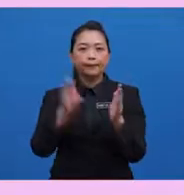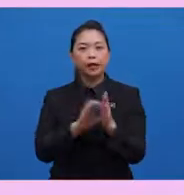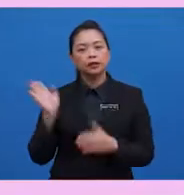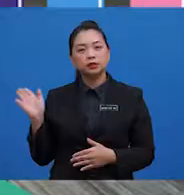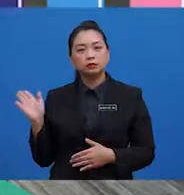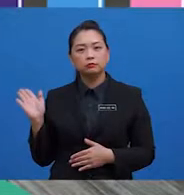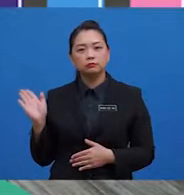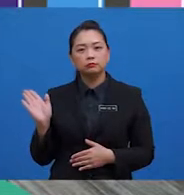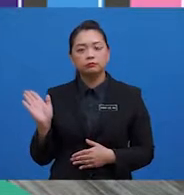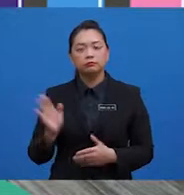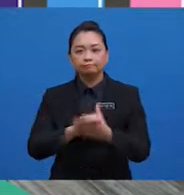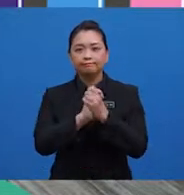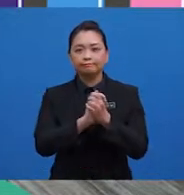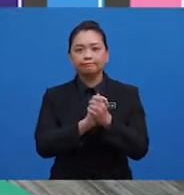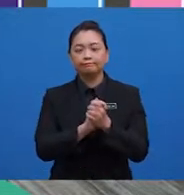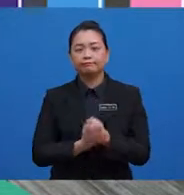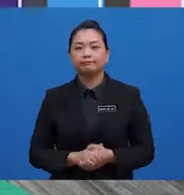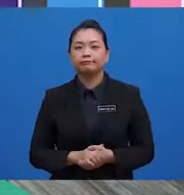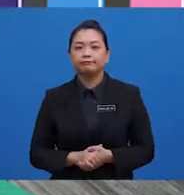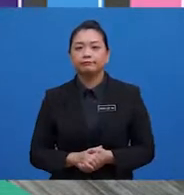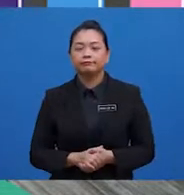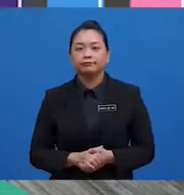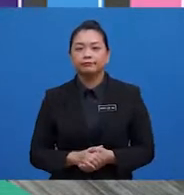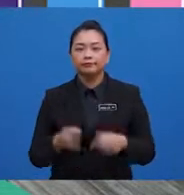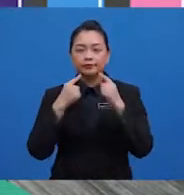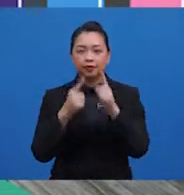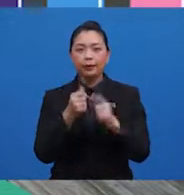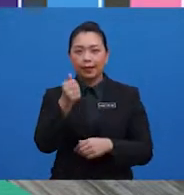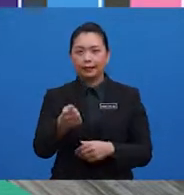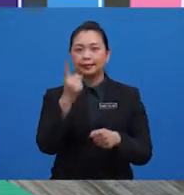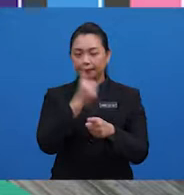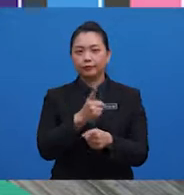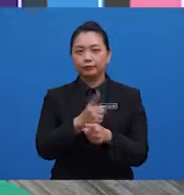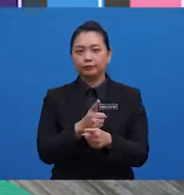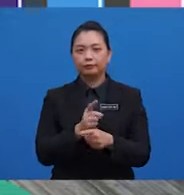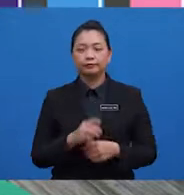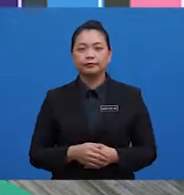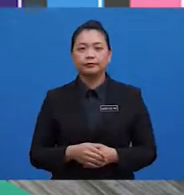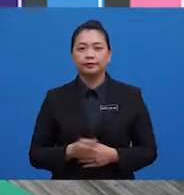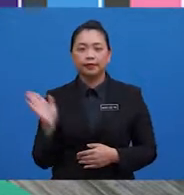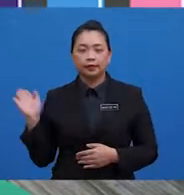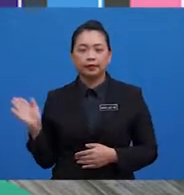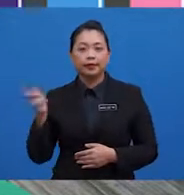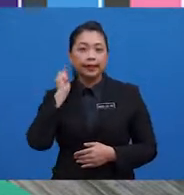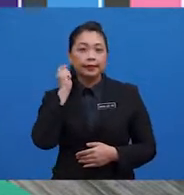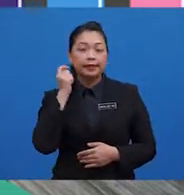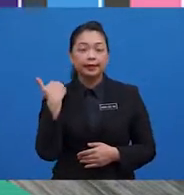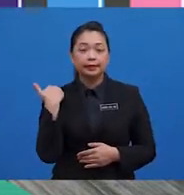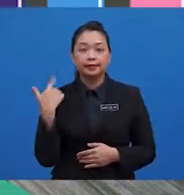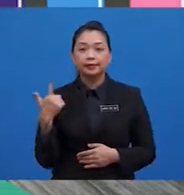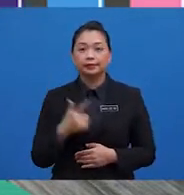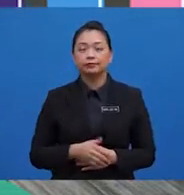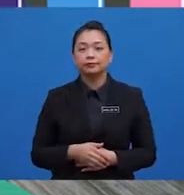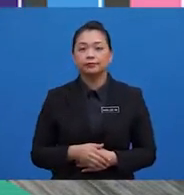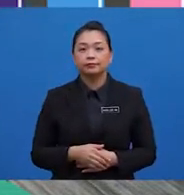berkenaan? Tahniah pelajar. Jawapan anda tepat sekali. Fenomena yang ditunjukkan di dalam